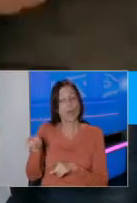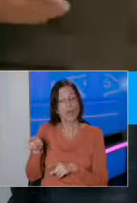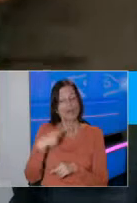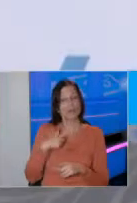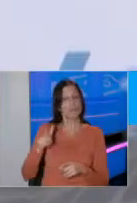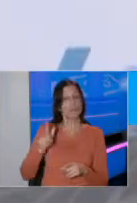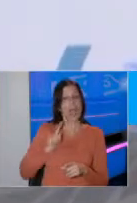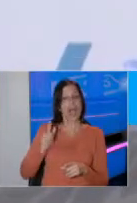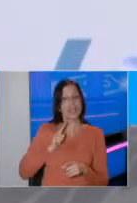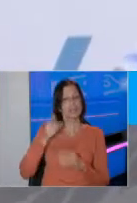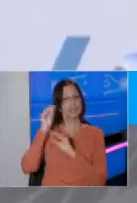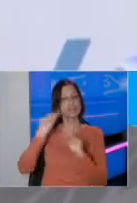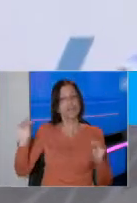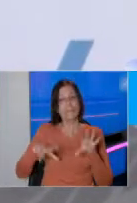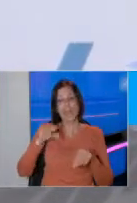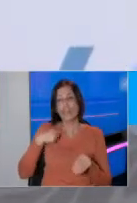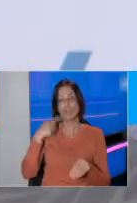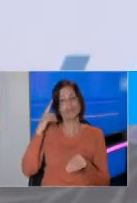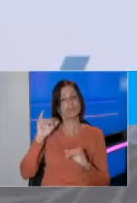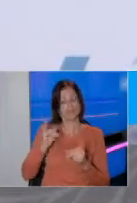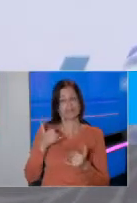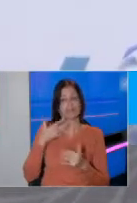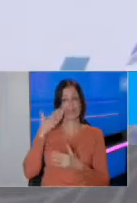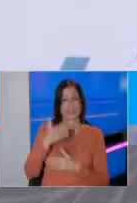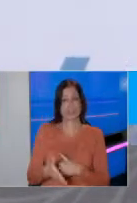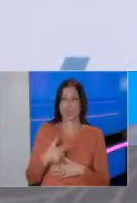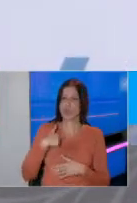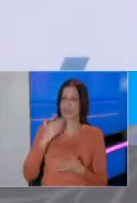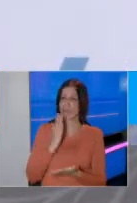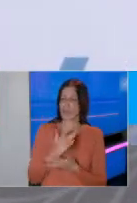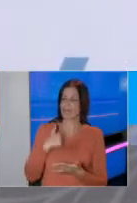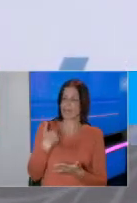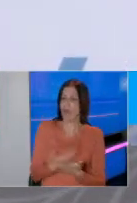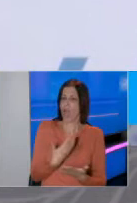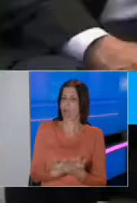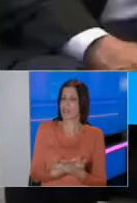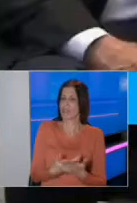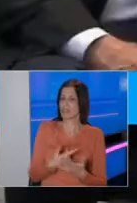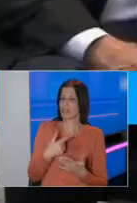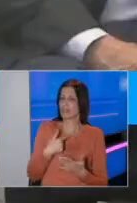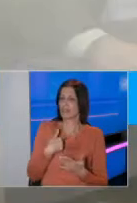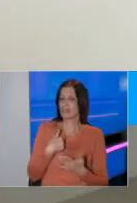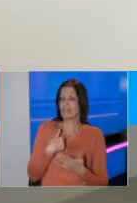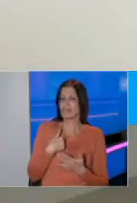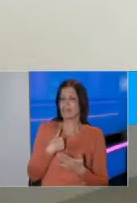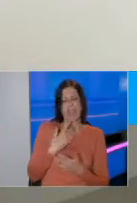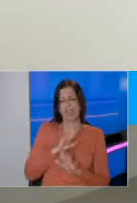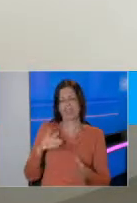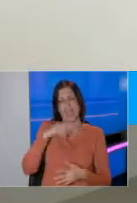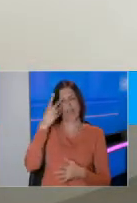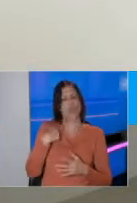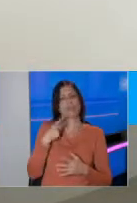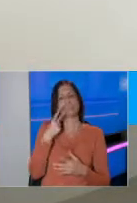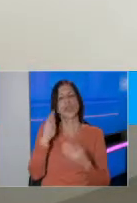שממתינים להכרזה על בחירות, ואני מעריך שהם ייכנסו. עכשיו, אני כבר הוכחתי שאני מזיז אגו, אני מסתכל על